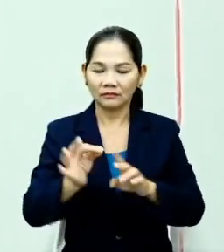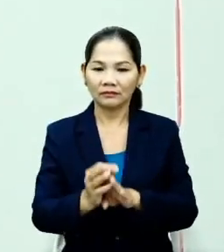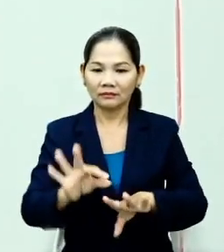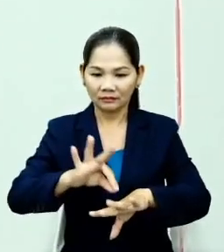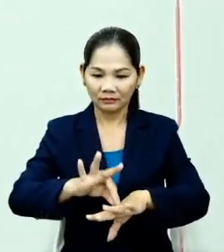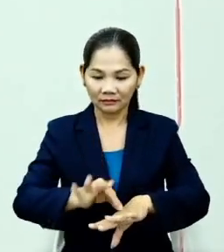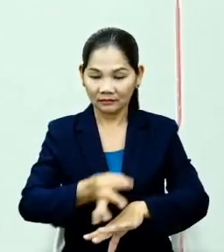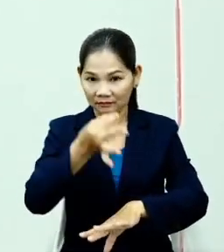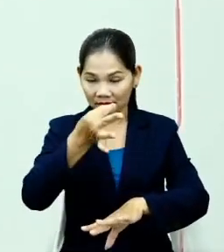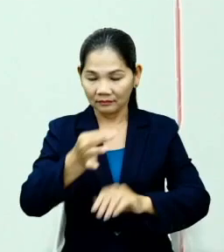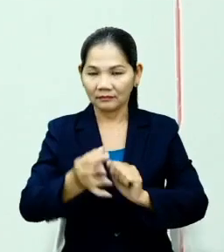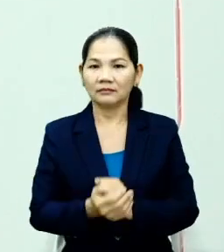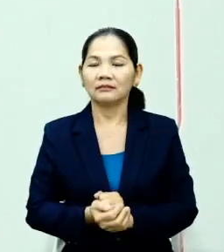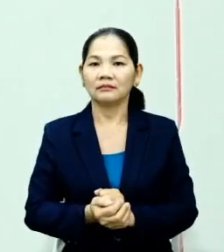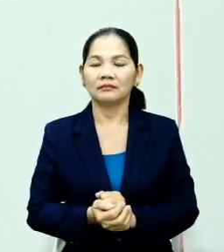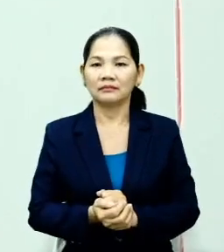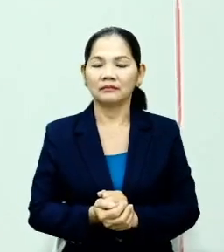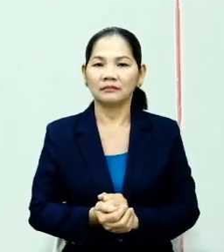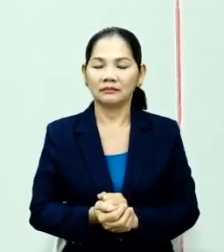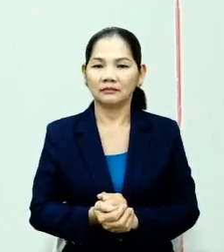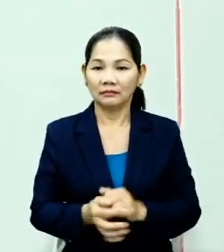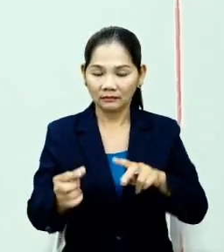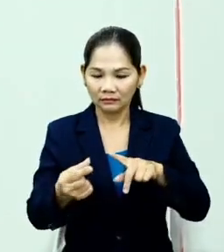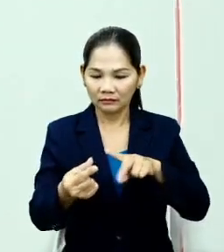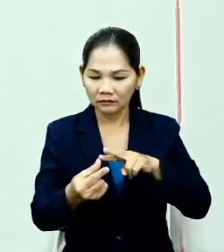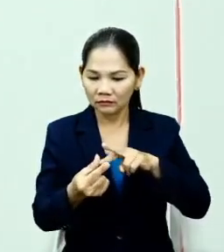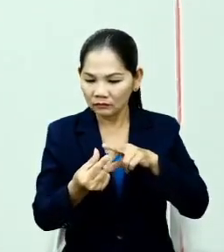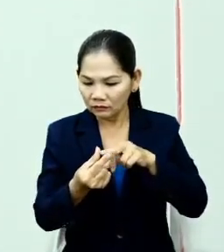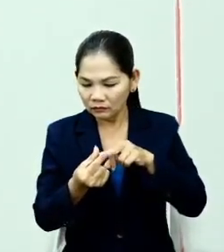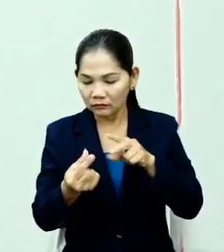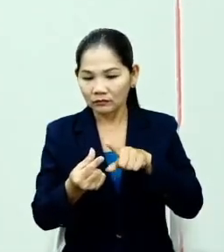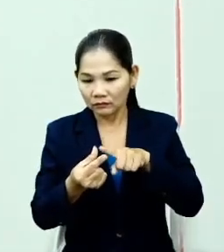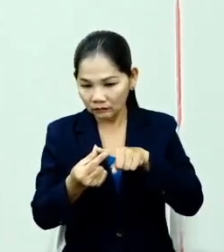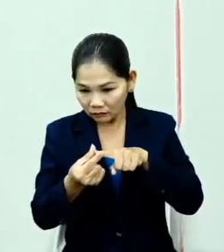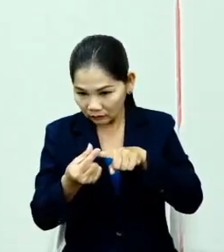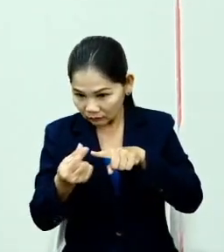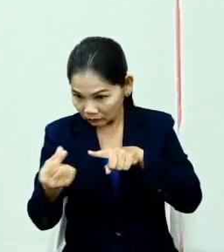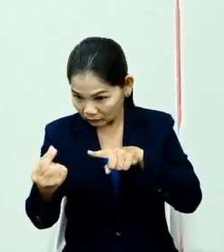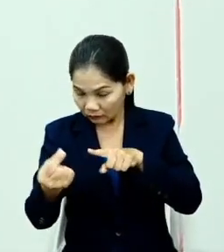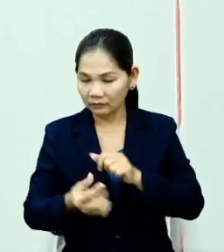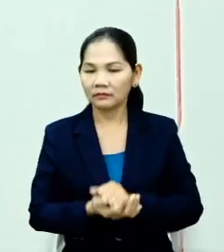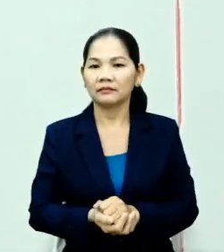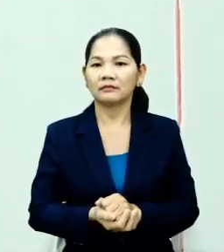mà chôl miên sổ đám. Mà chôl. Chà, là con chà mơ rụp riêng tùa xó nè con.